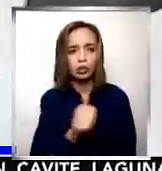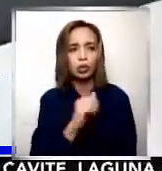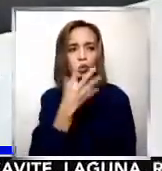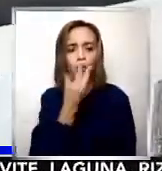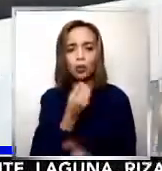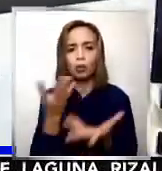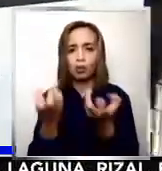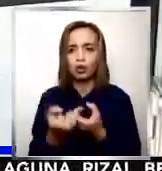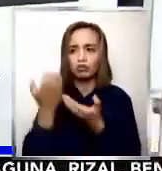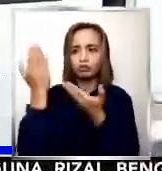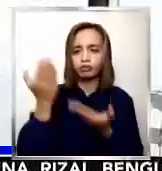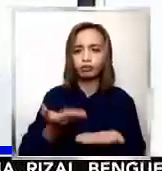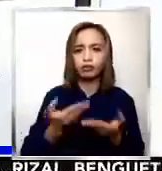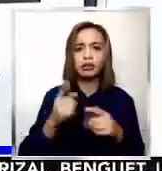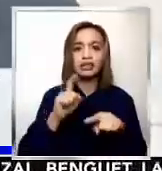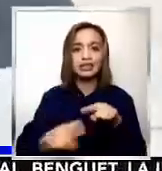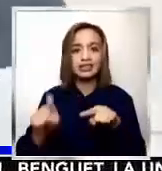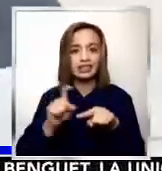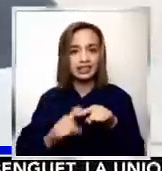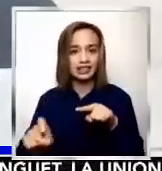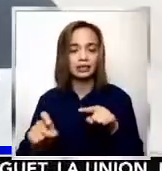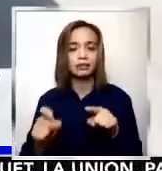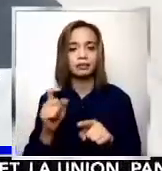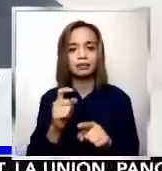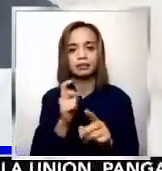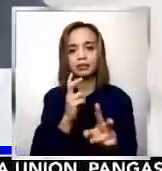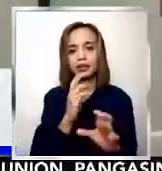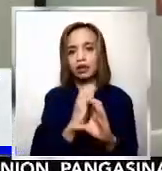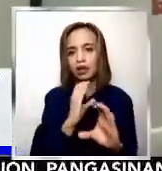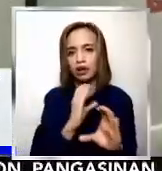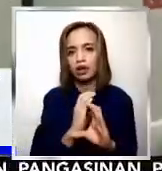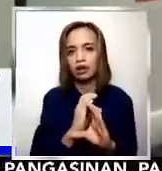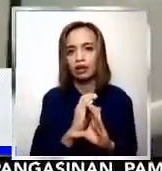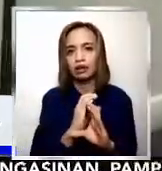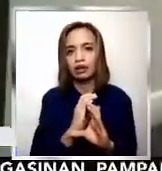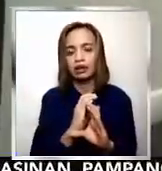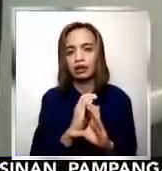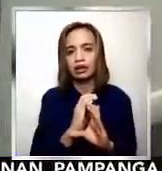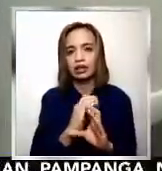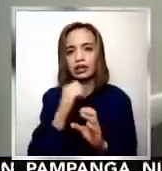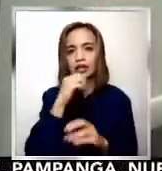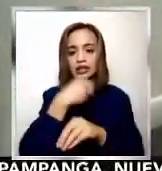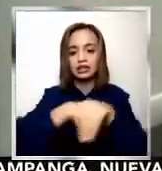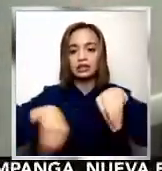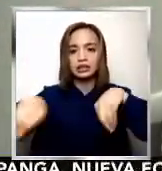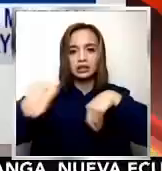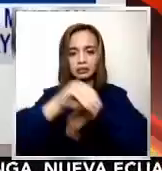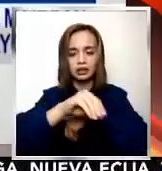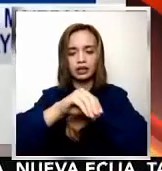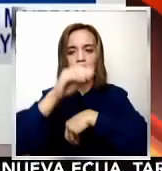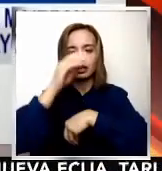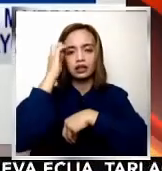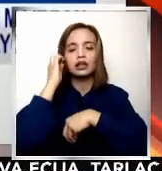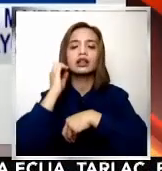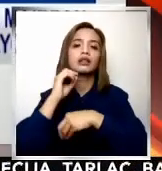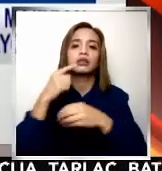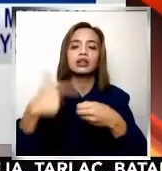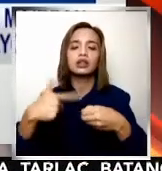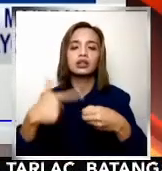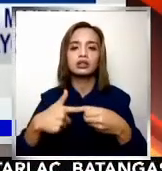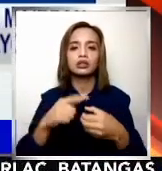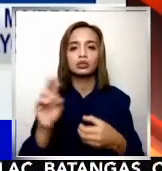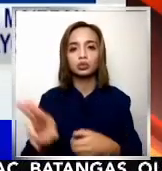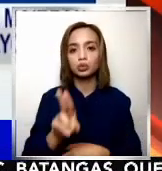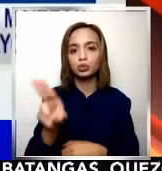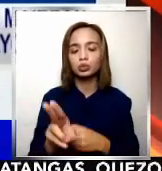vehicles na ipapalit nila sa mga nakakrudong namamasada. It's a question of time bago po makita natin na our